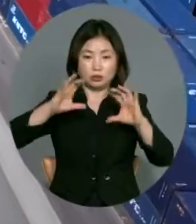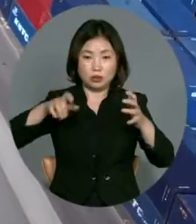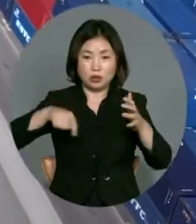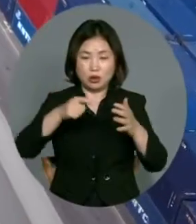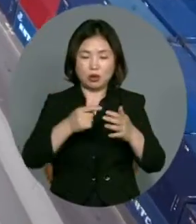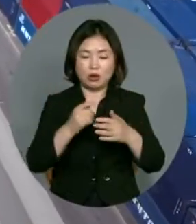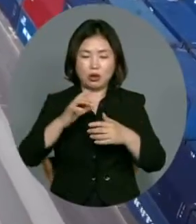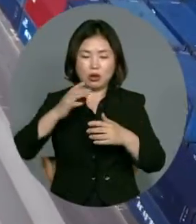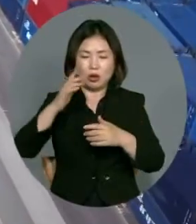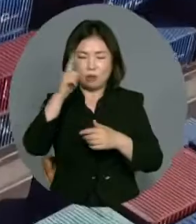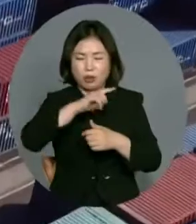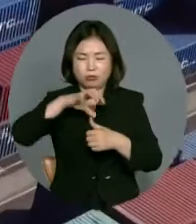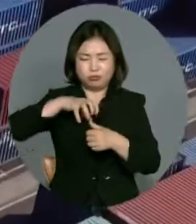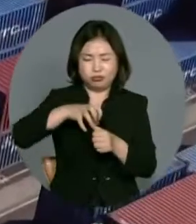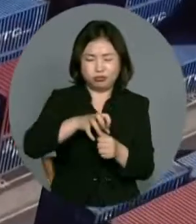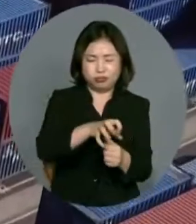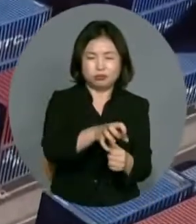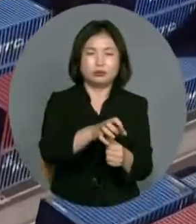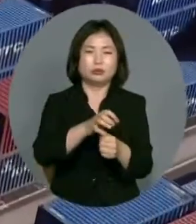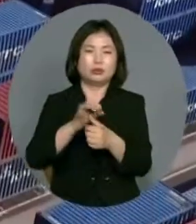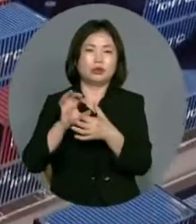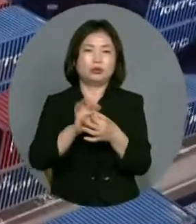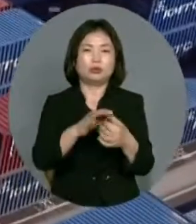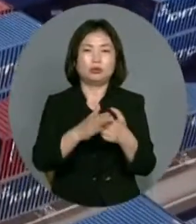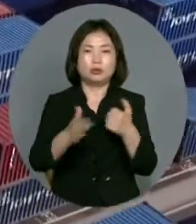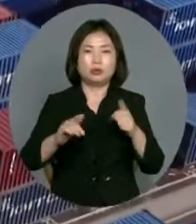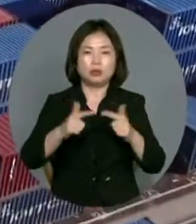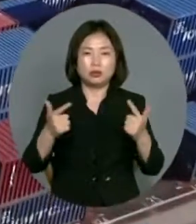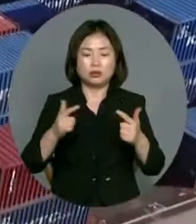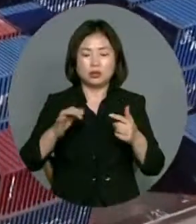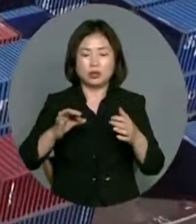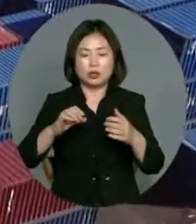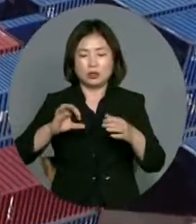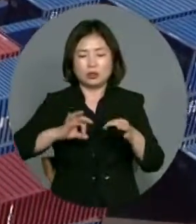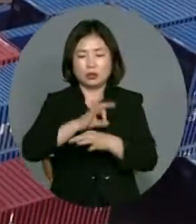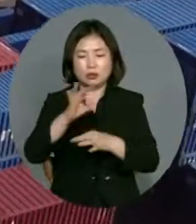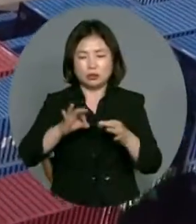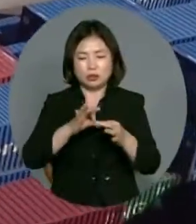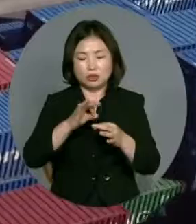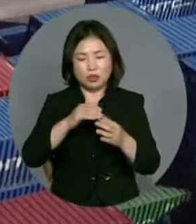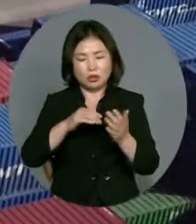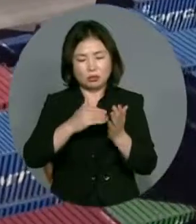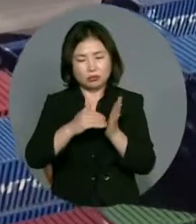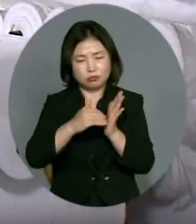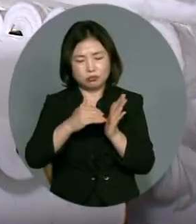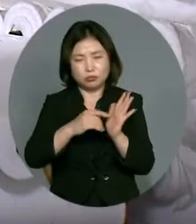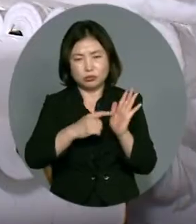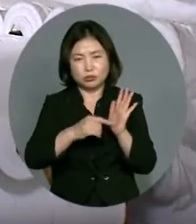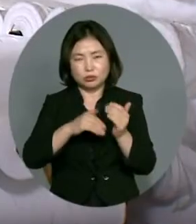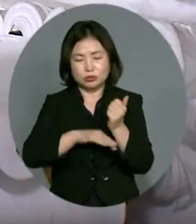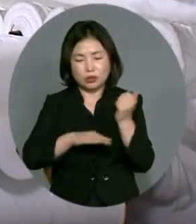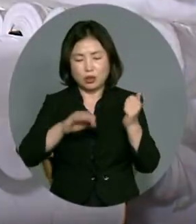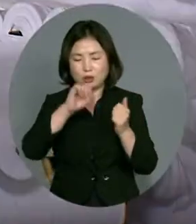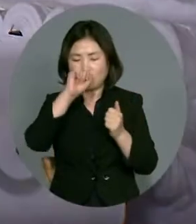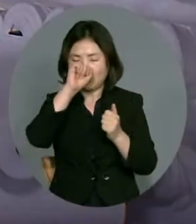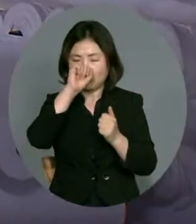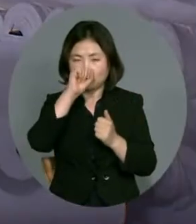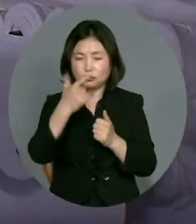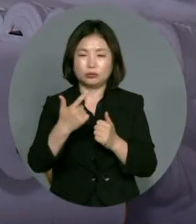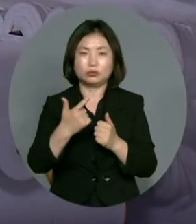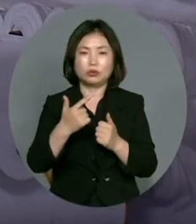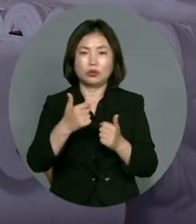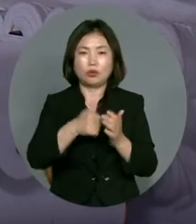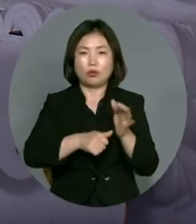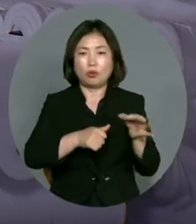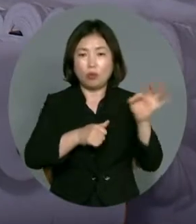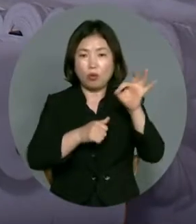국내외적으로 악재가 겹치고 있는 상황이 지속되면서 각종 경제 지표에 빨간불이 켜졌습니다. 고물가,